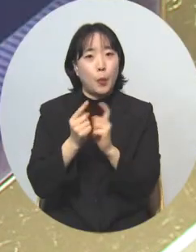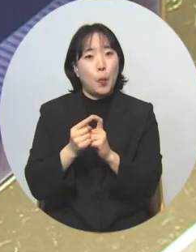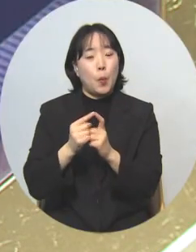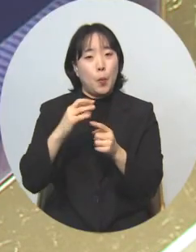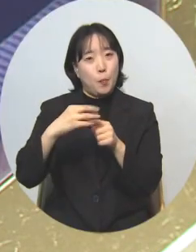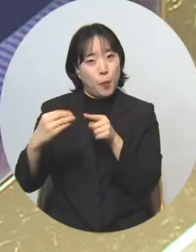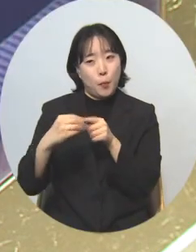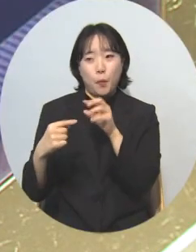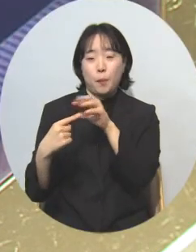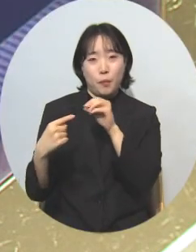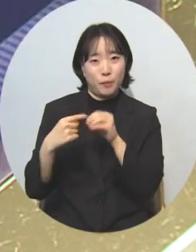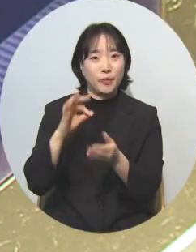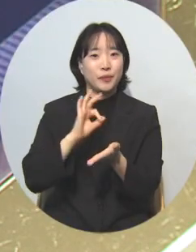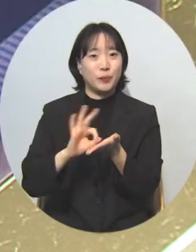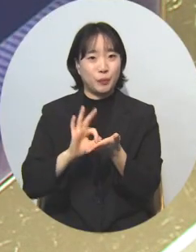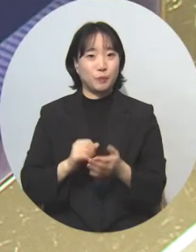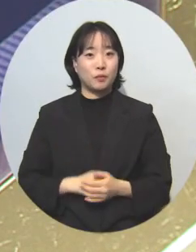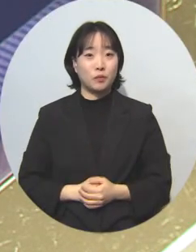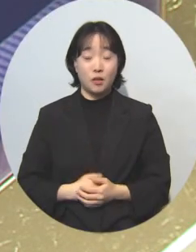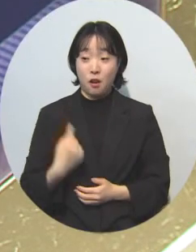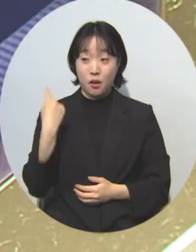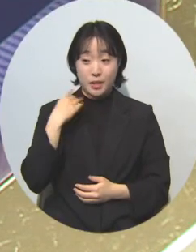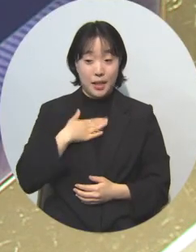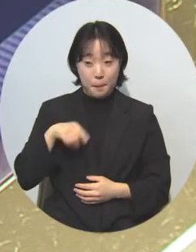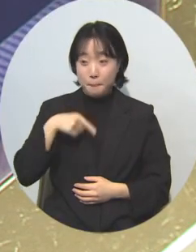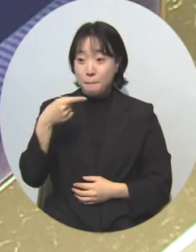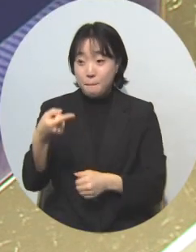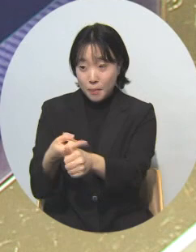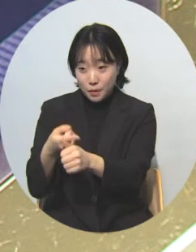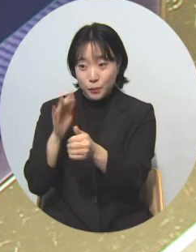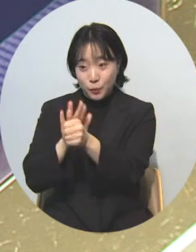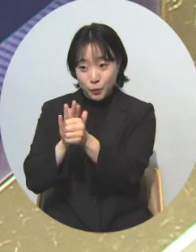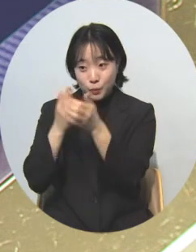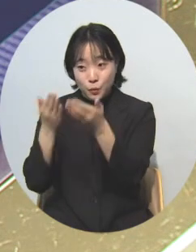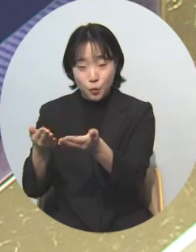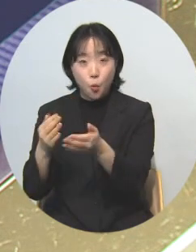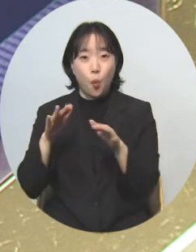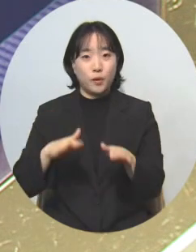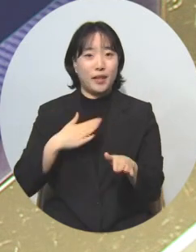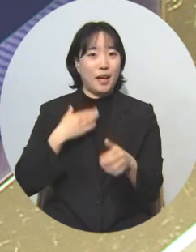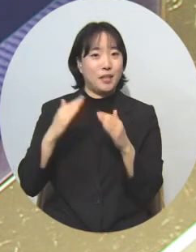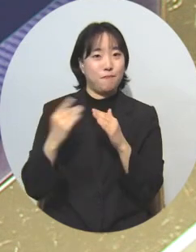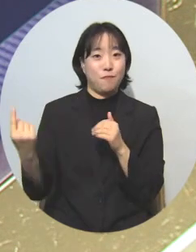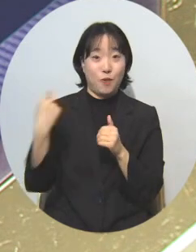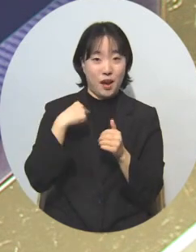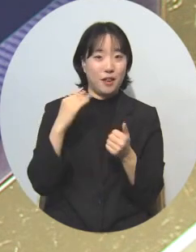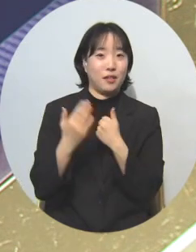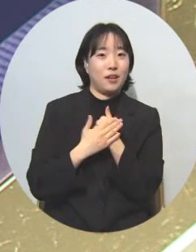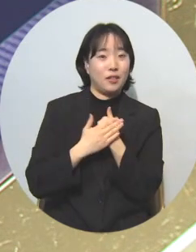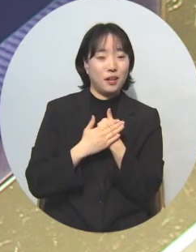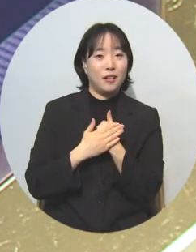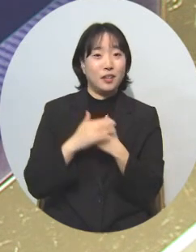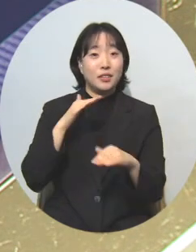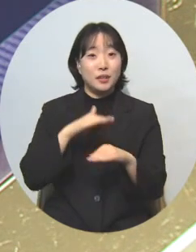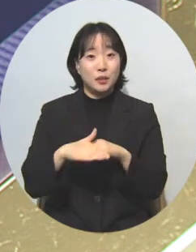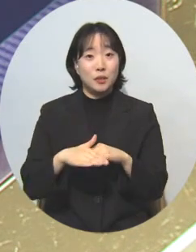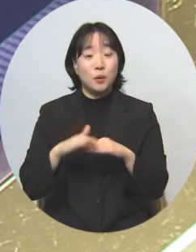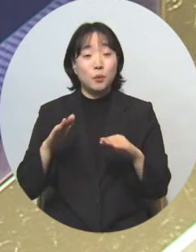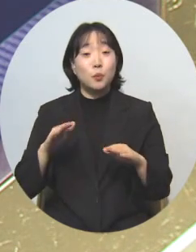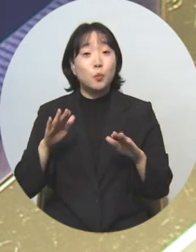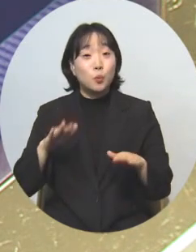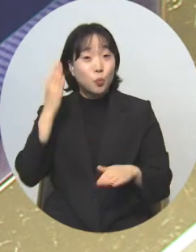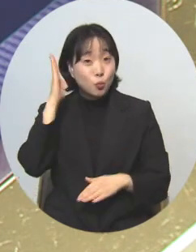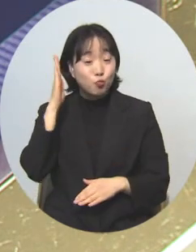도였어 자집은 하며 서로의 일품을 나누는 푸마시 제도는 지금도 그 취지가 계승돼